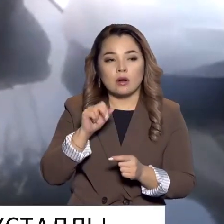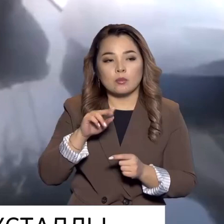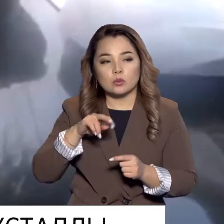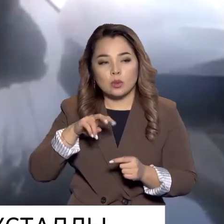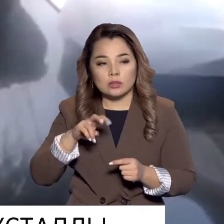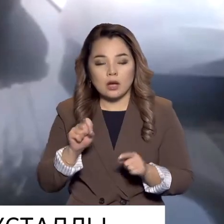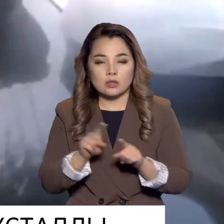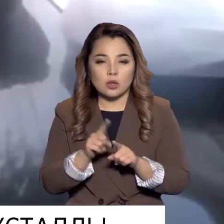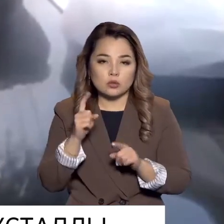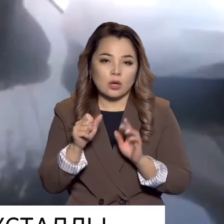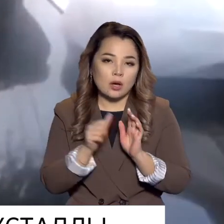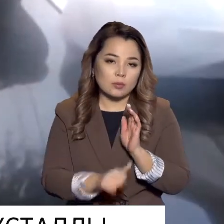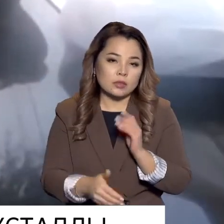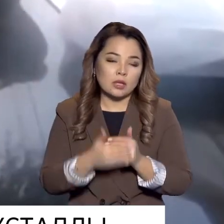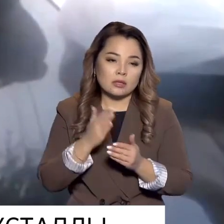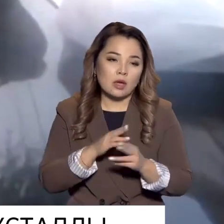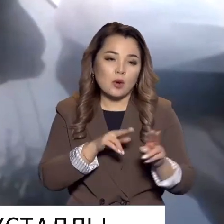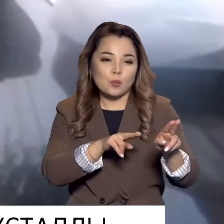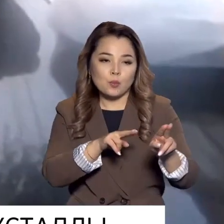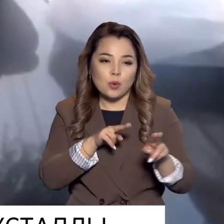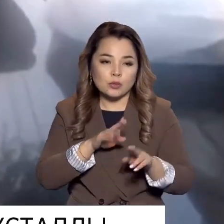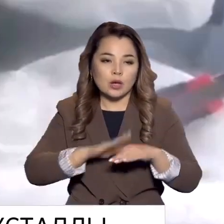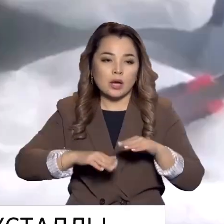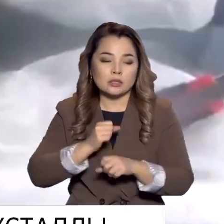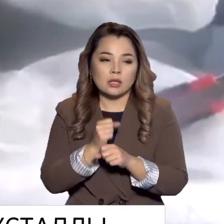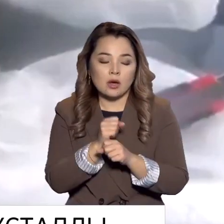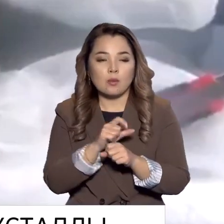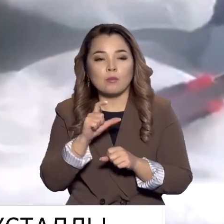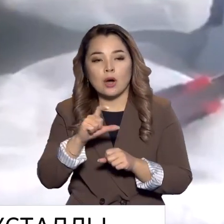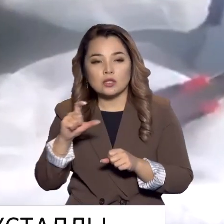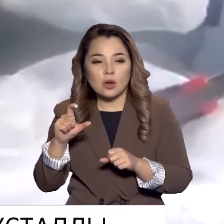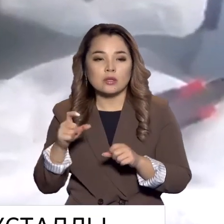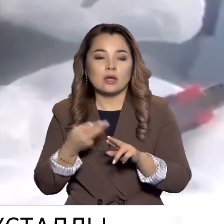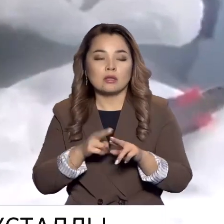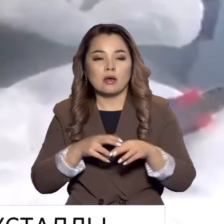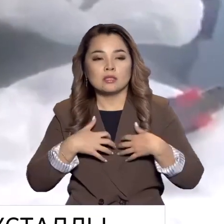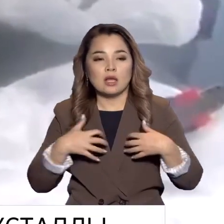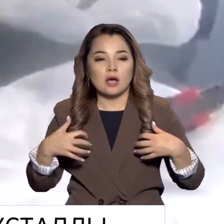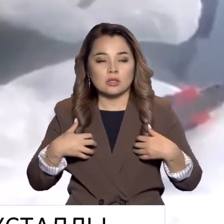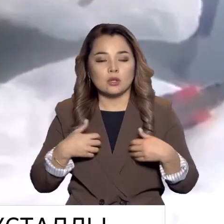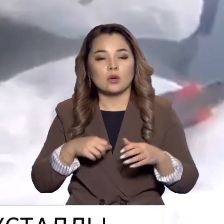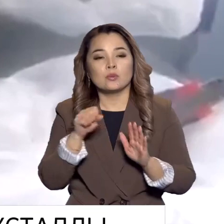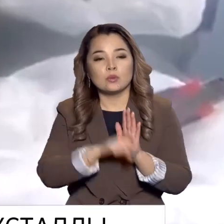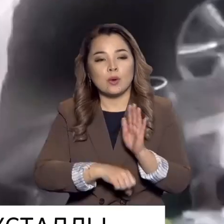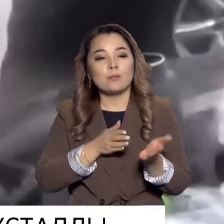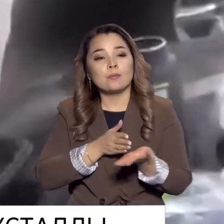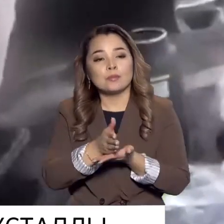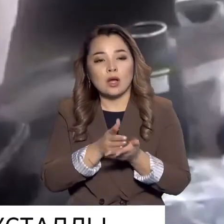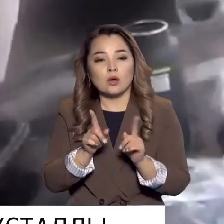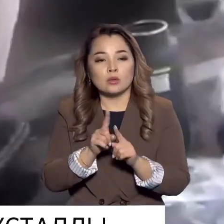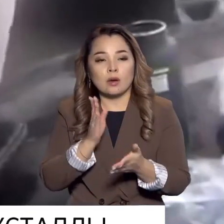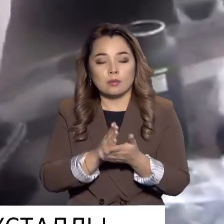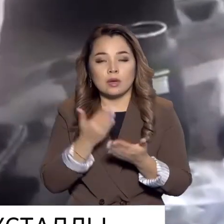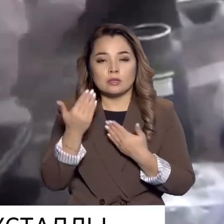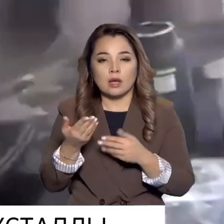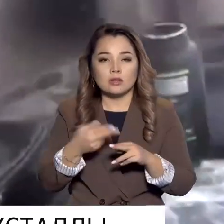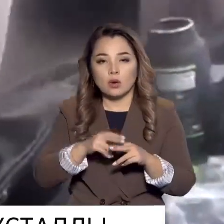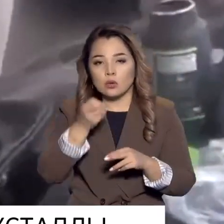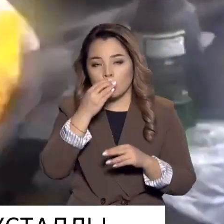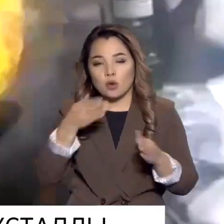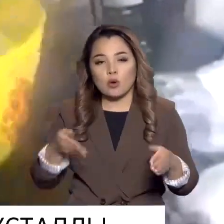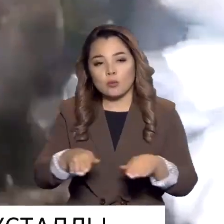дана тегіс ұңғылы шолақ мылтық оғы мен қолдан жасалған патрондар және аңшылық пышақ табылды. Сондай-ақ аулада гүл